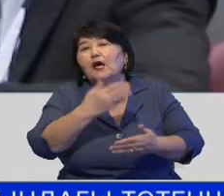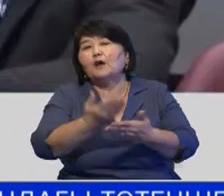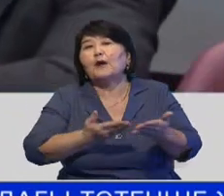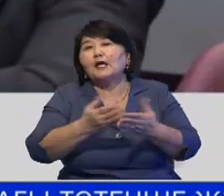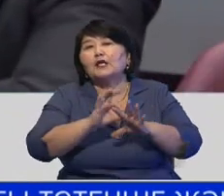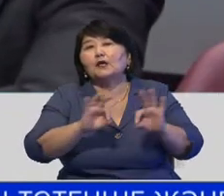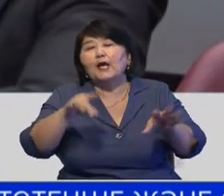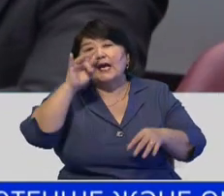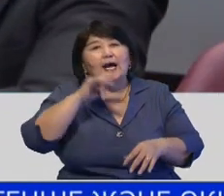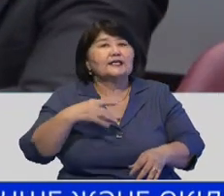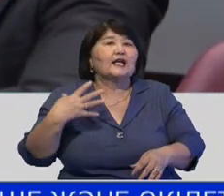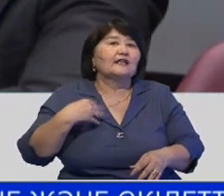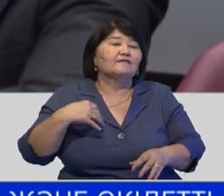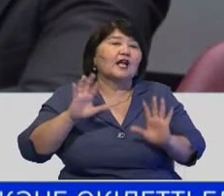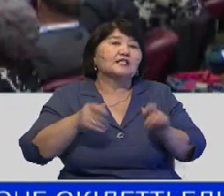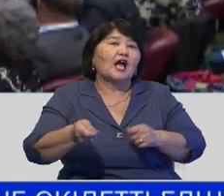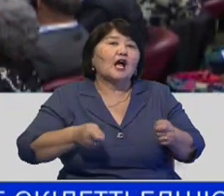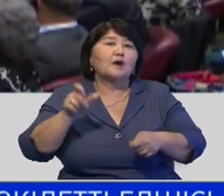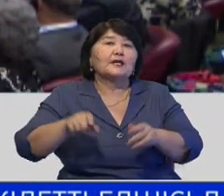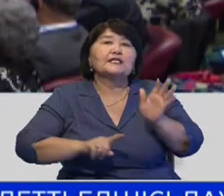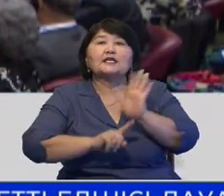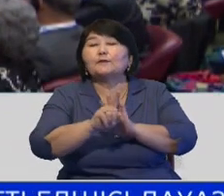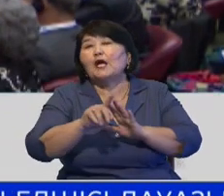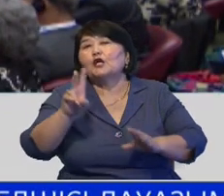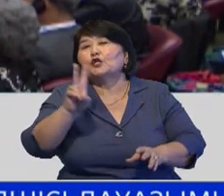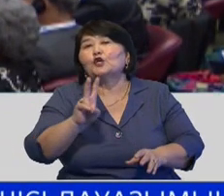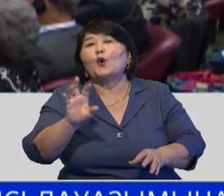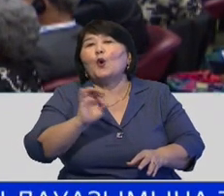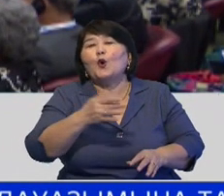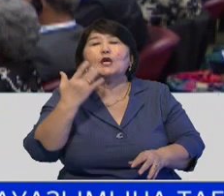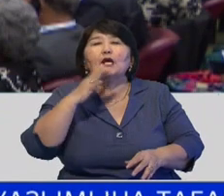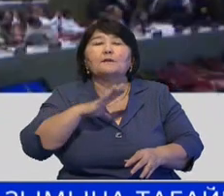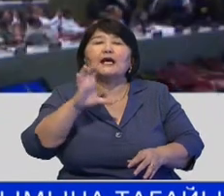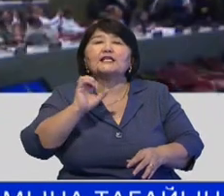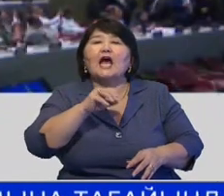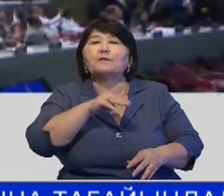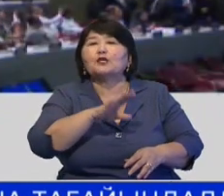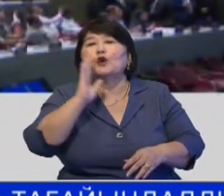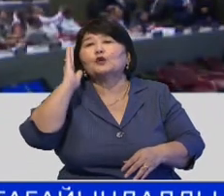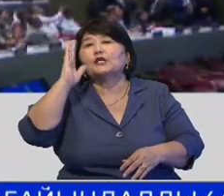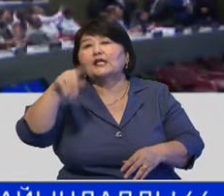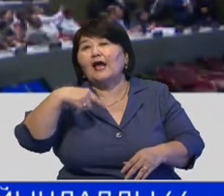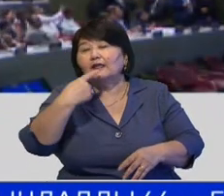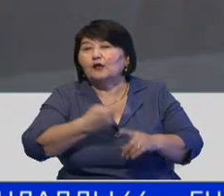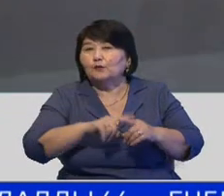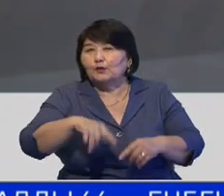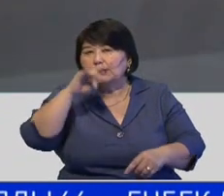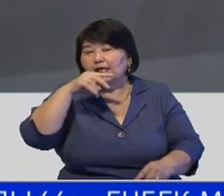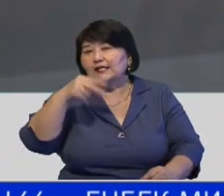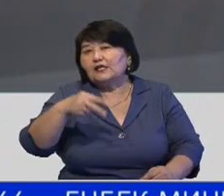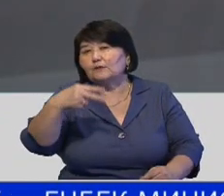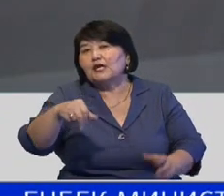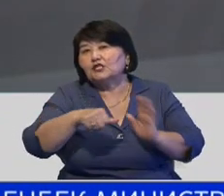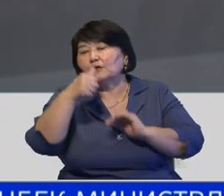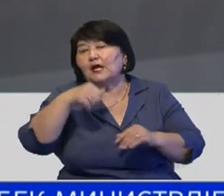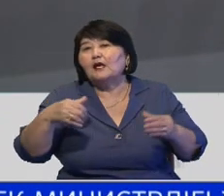де тоқталып, Қазақстан мен Франция президенттерінің бастамасымен Нью-Йоркте One Water саммиті өтетінін айтты. Сондай Қазақстан